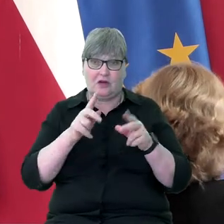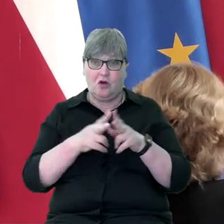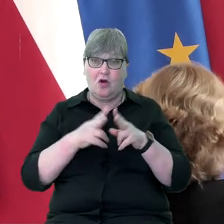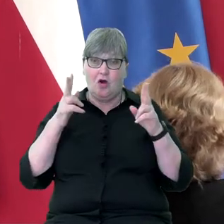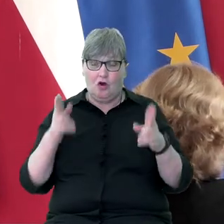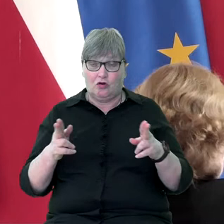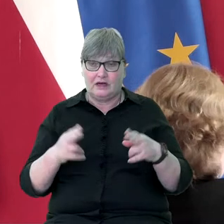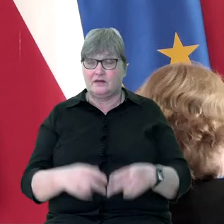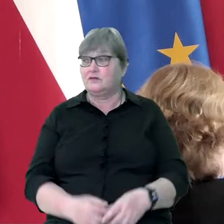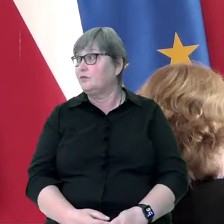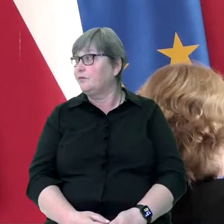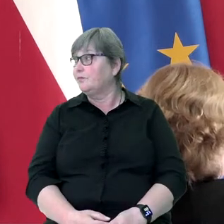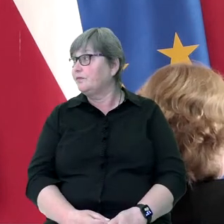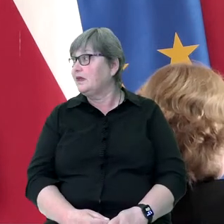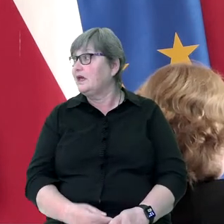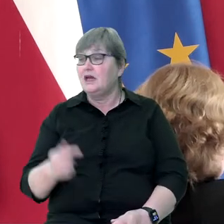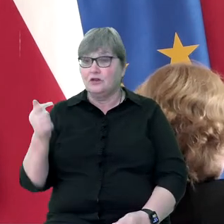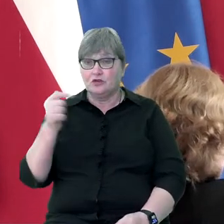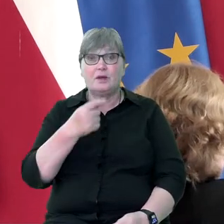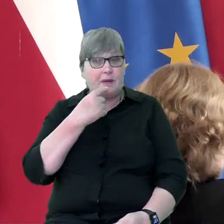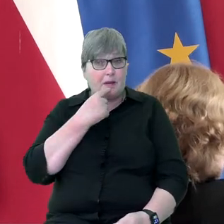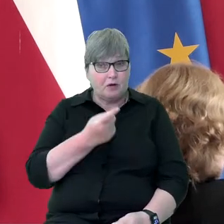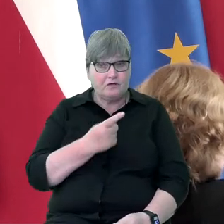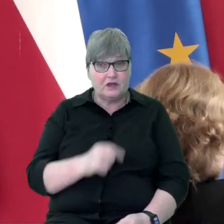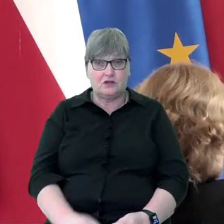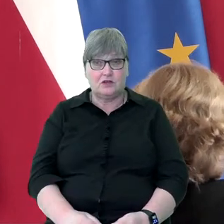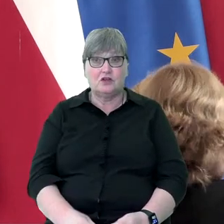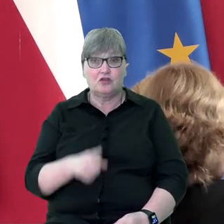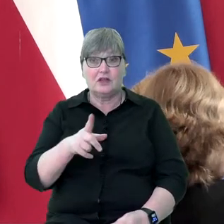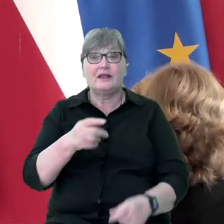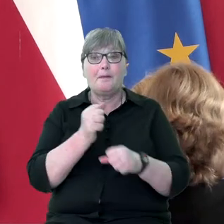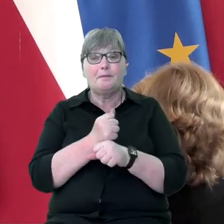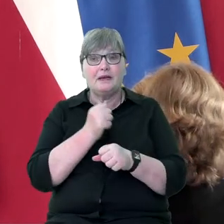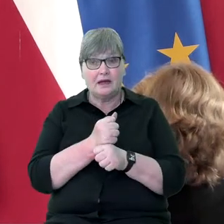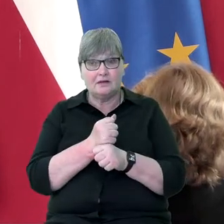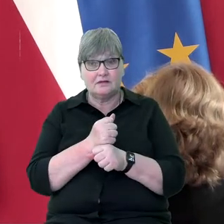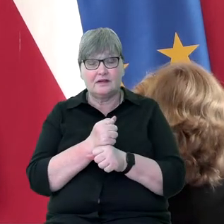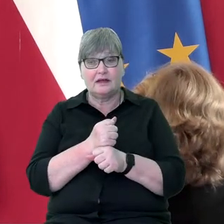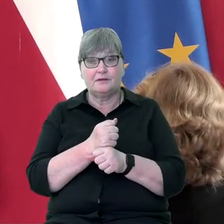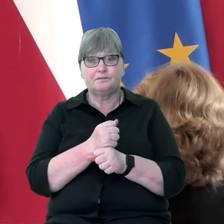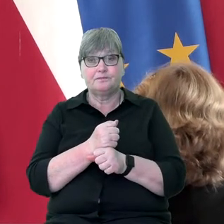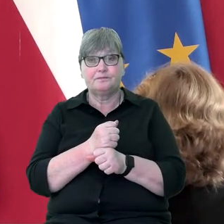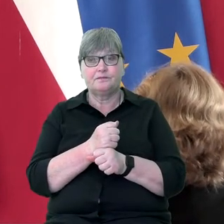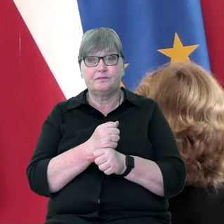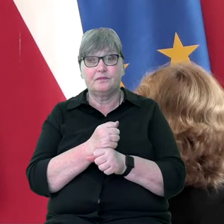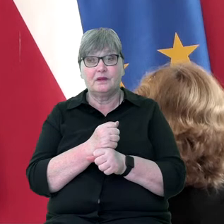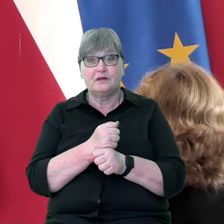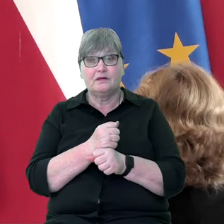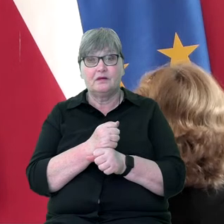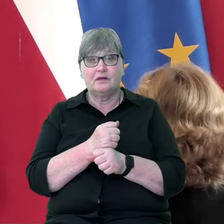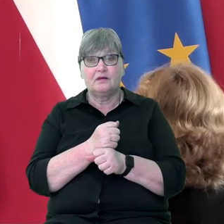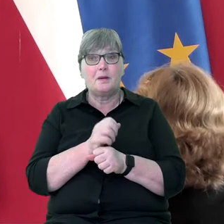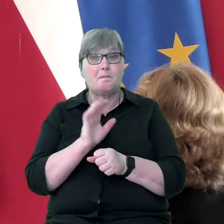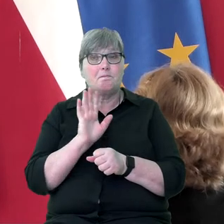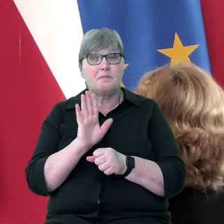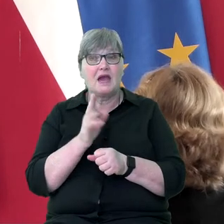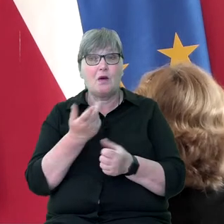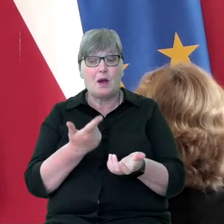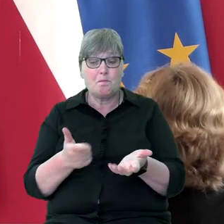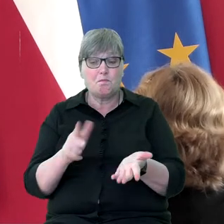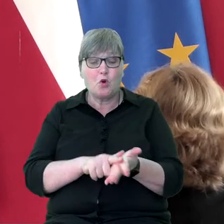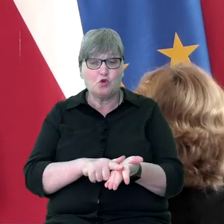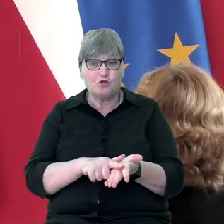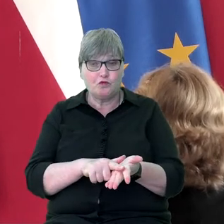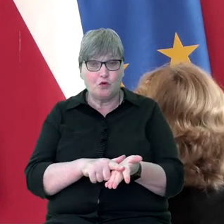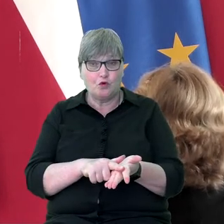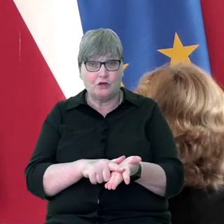niewątpliwie. To trzeba także wskazać, że ta praca, ona miała taki, bym powiedział,